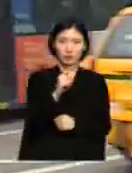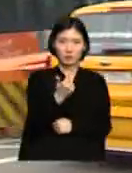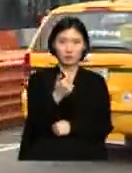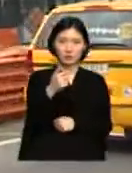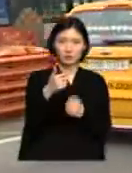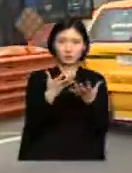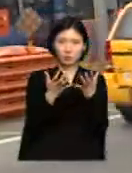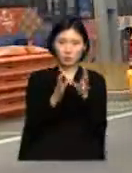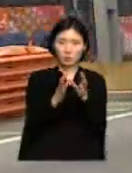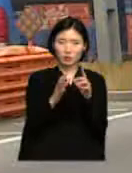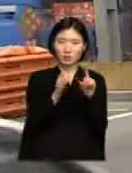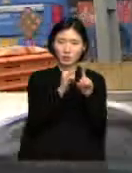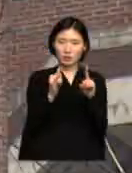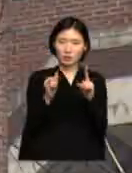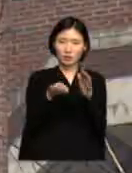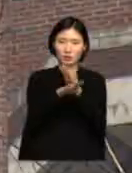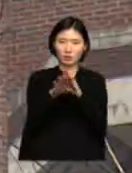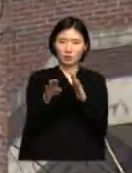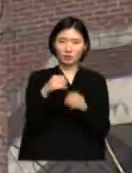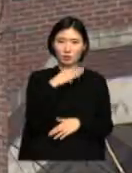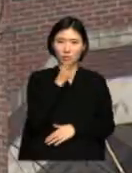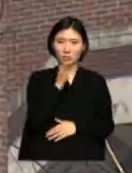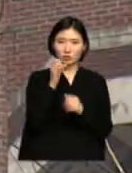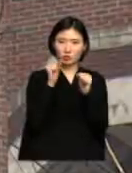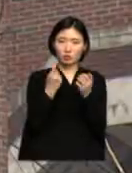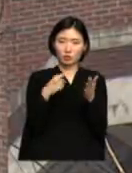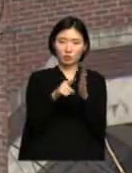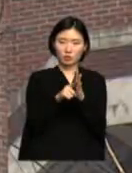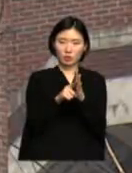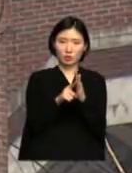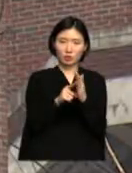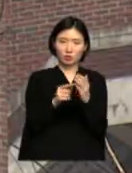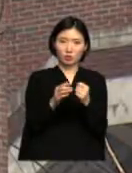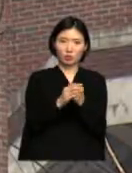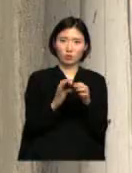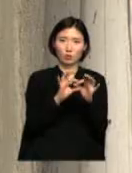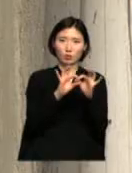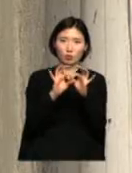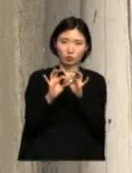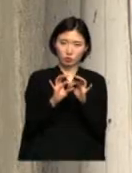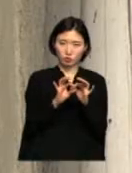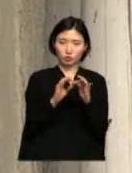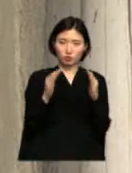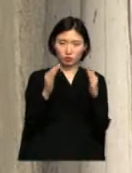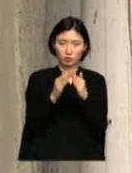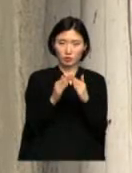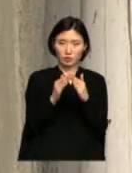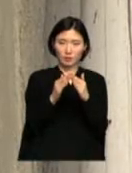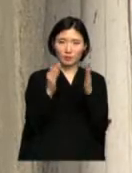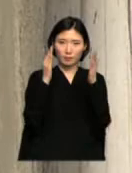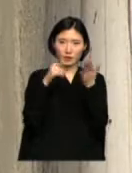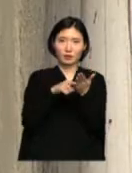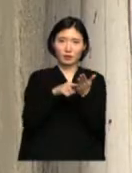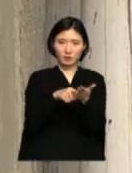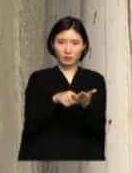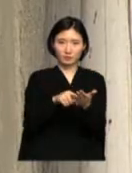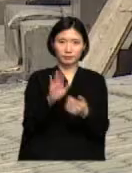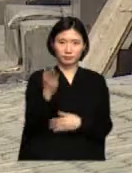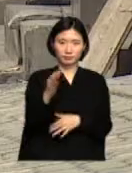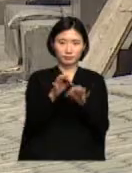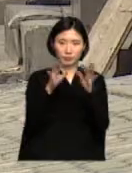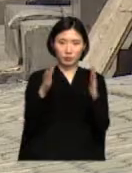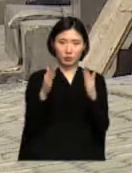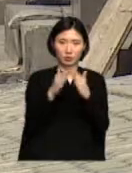일대에 1인 가구와 어르신들의 주거를 위한 공유주택을 도입하는 주거 정비 방향 등이 제시됐습니다.